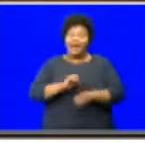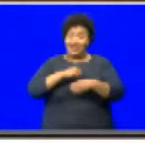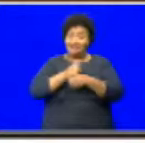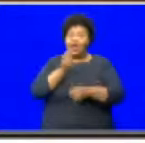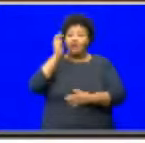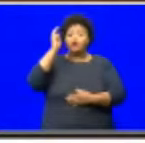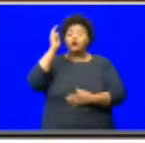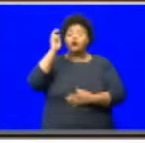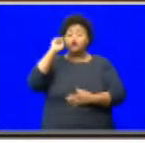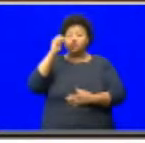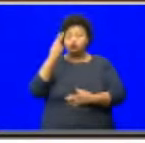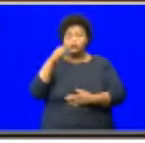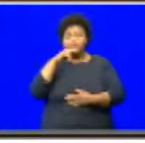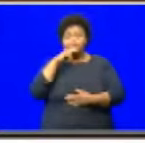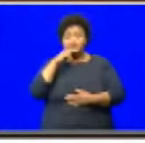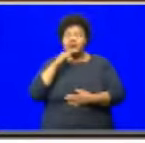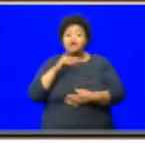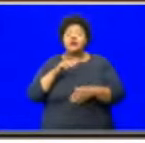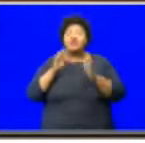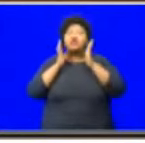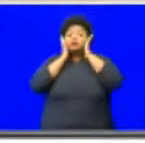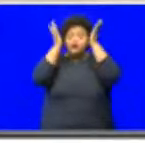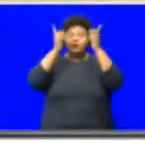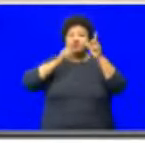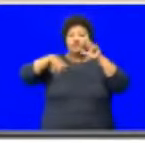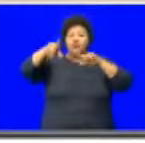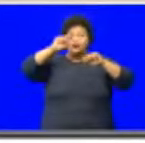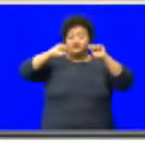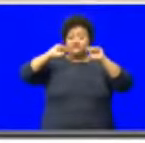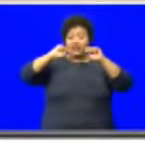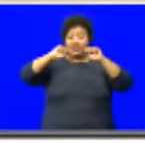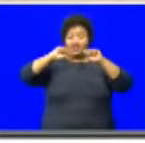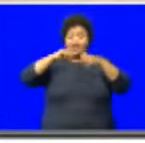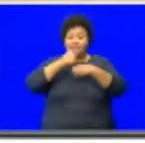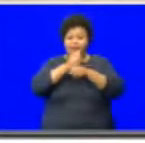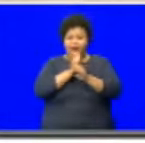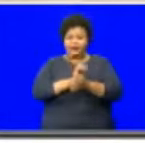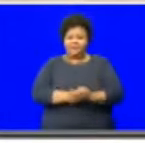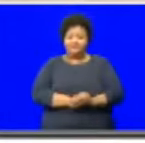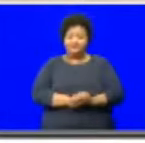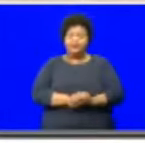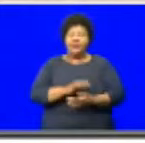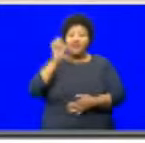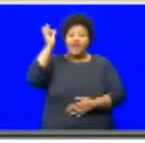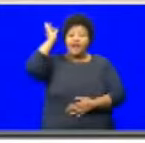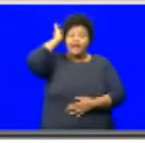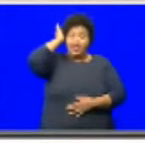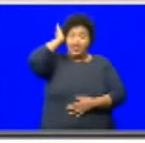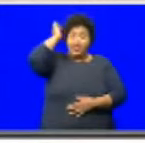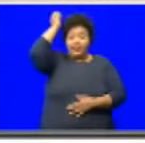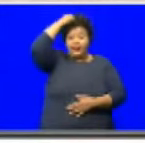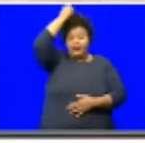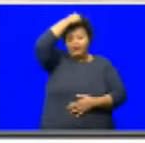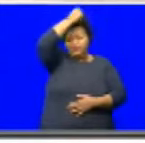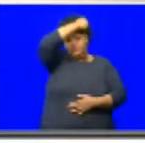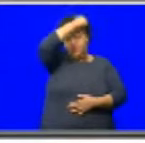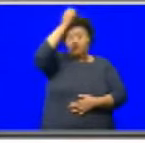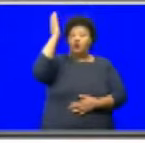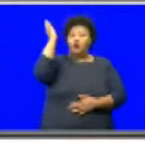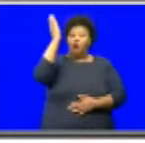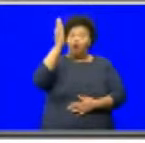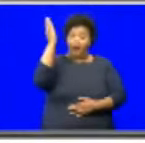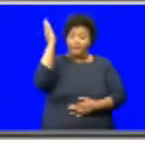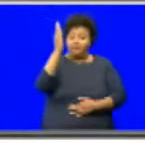Day. Gilo lelilanga leli ngwenyama inkosi Mswati wesithathu itawethula inkhulumo yayo letawethulwa nguNdvunankulu Cleopas